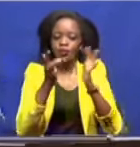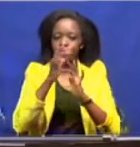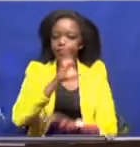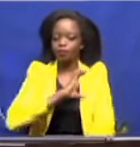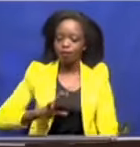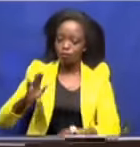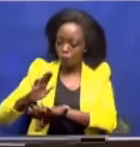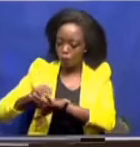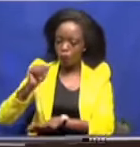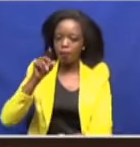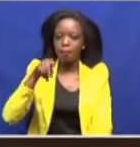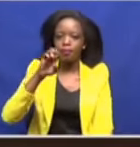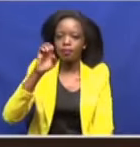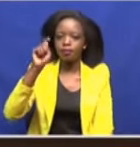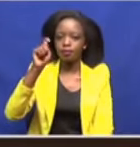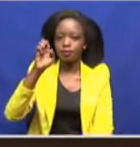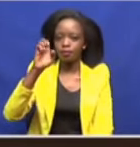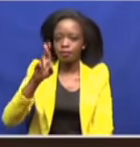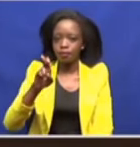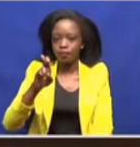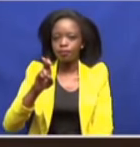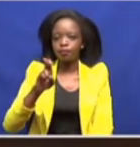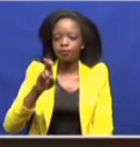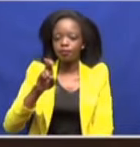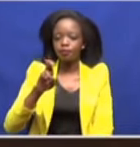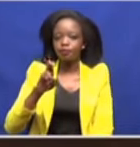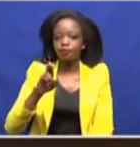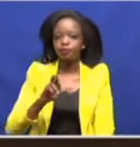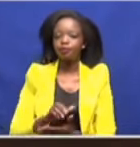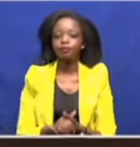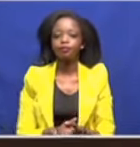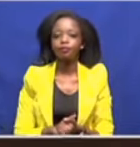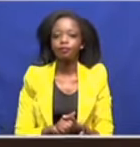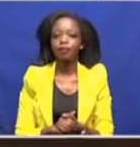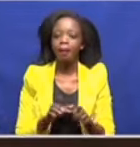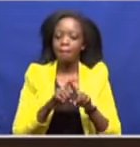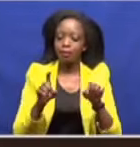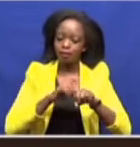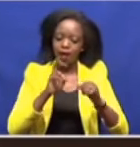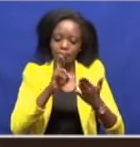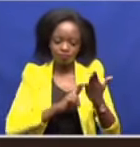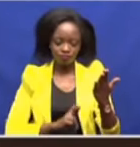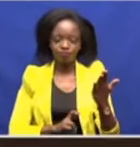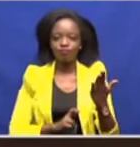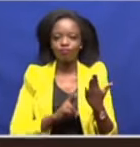anamuita Petro Simon Bar-Yona. Lakini ukisoma